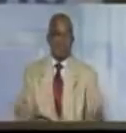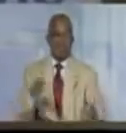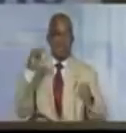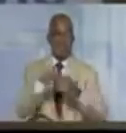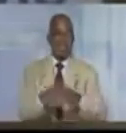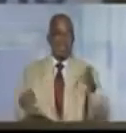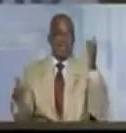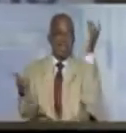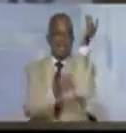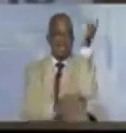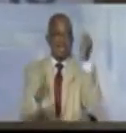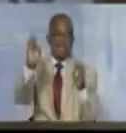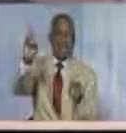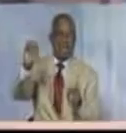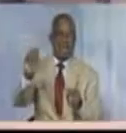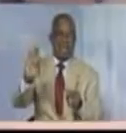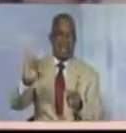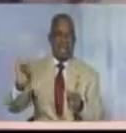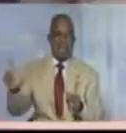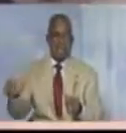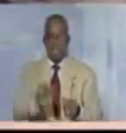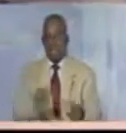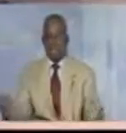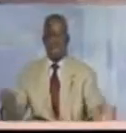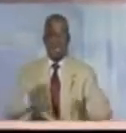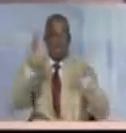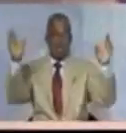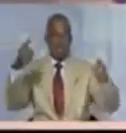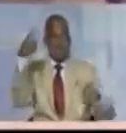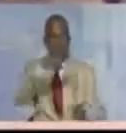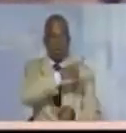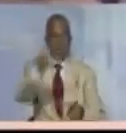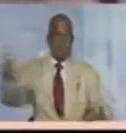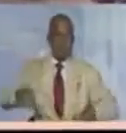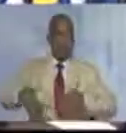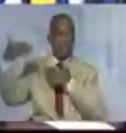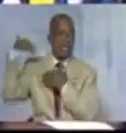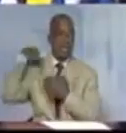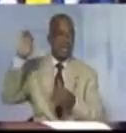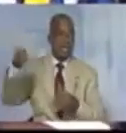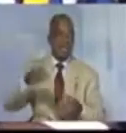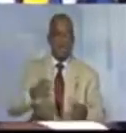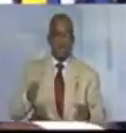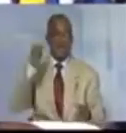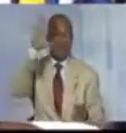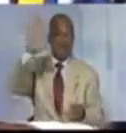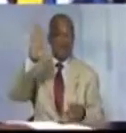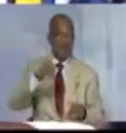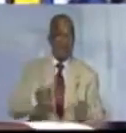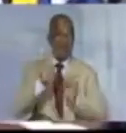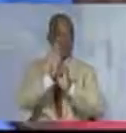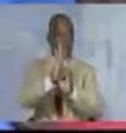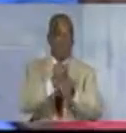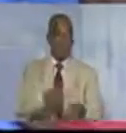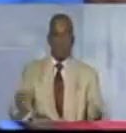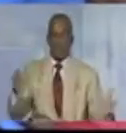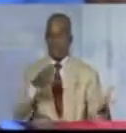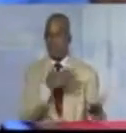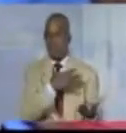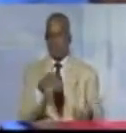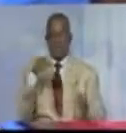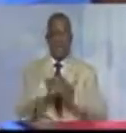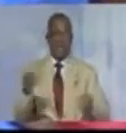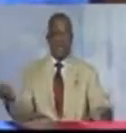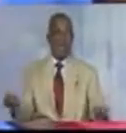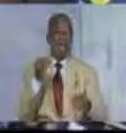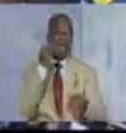le département de Dabakala, célébrées pour leur leadership. Femmes modèles au foyer, cultivatrices ou vendeuses de vouvriers,